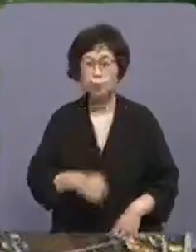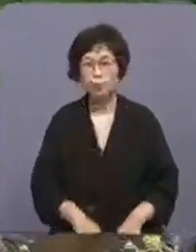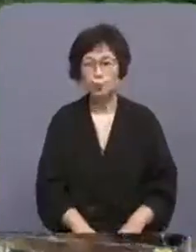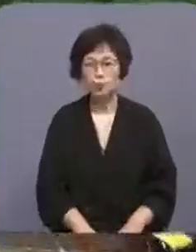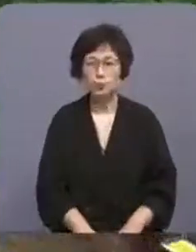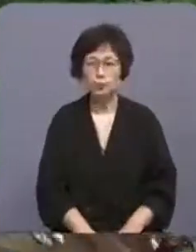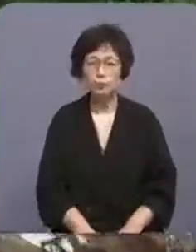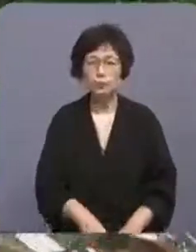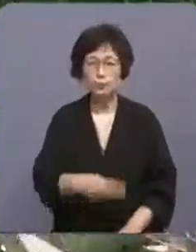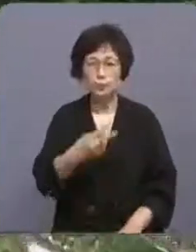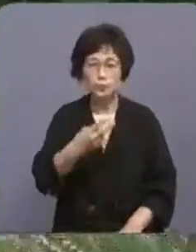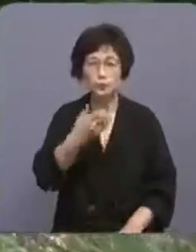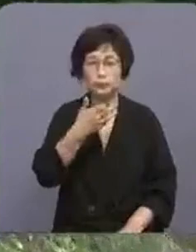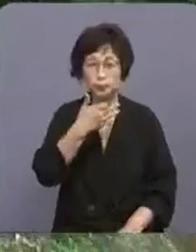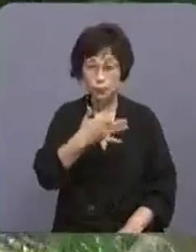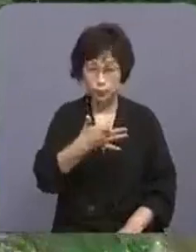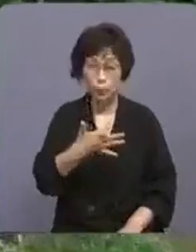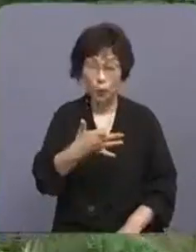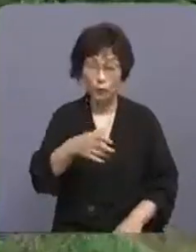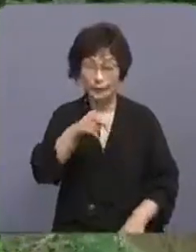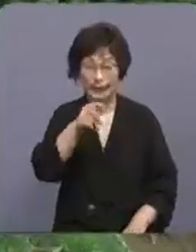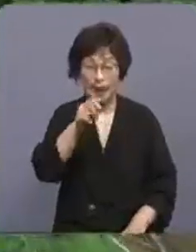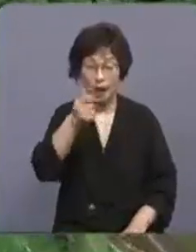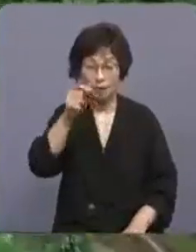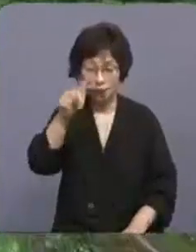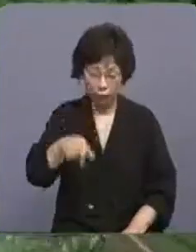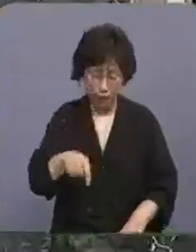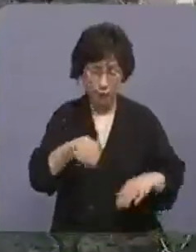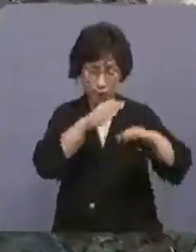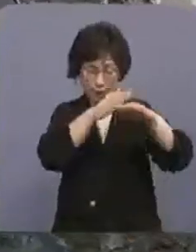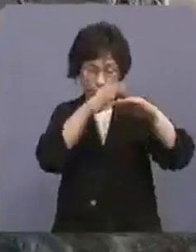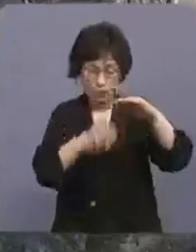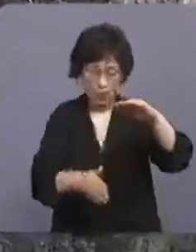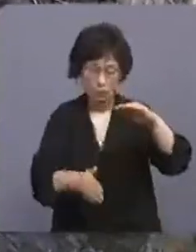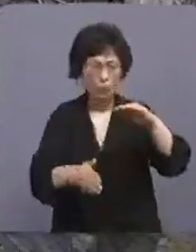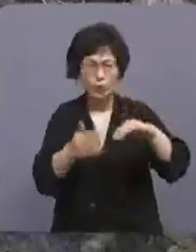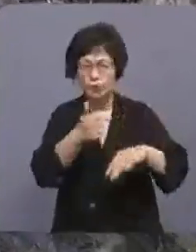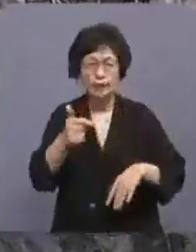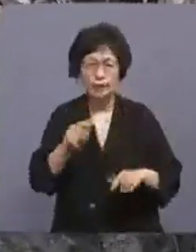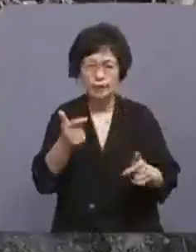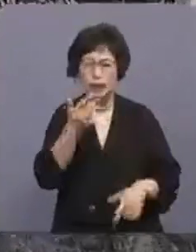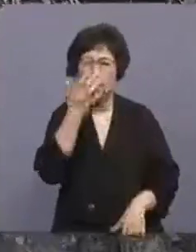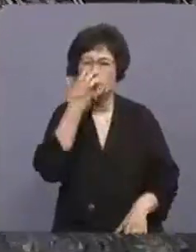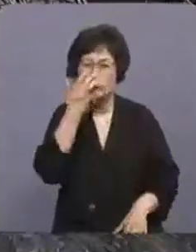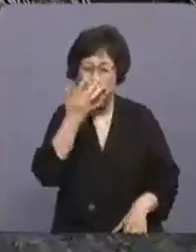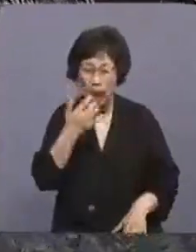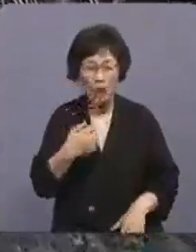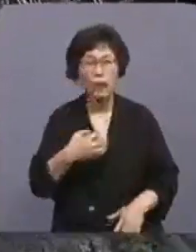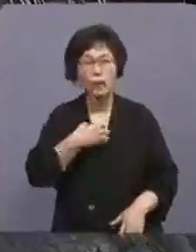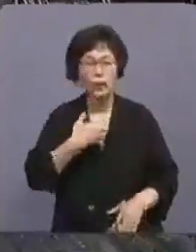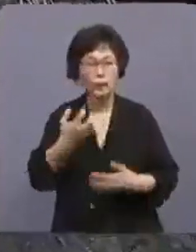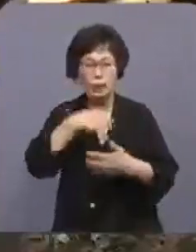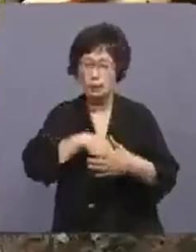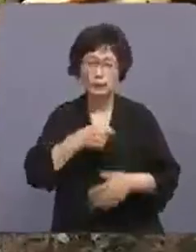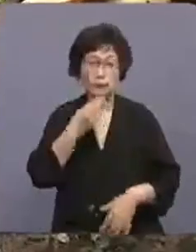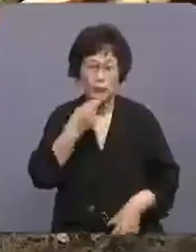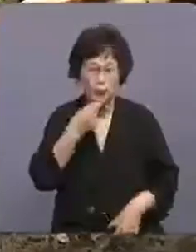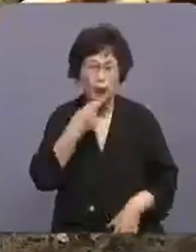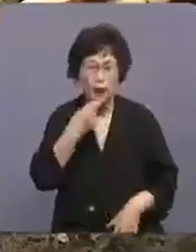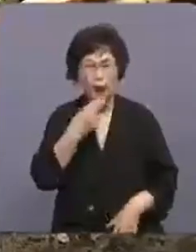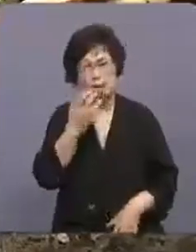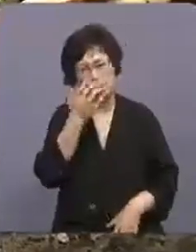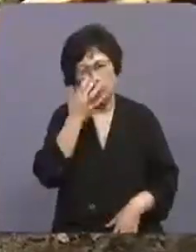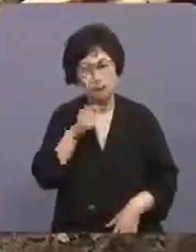실제 2019년 사하구 구평동 산사태도 경사도가 크지 않다는 이유로 급경사지로 등록하지 않았고 부실하게